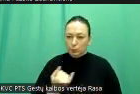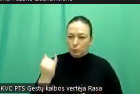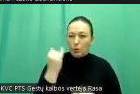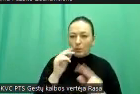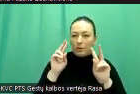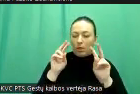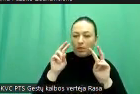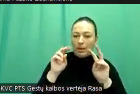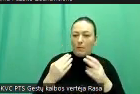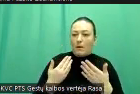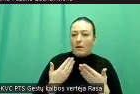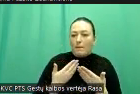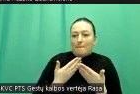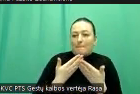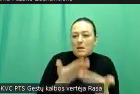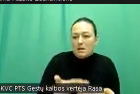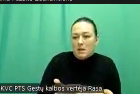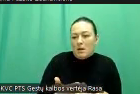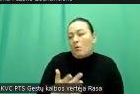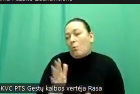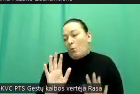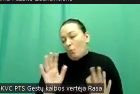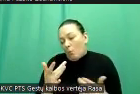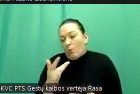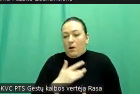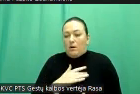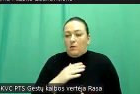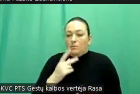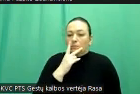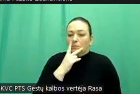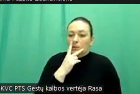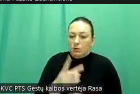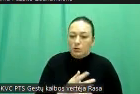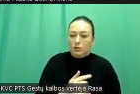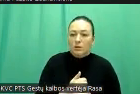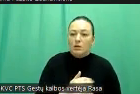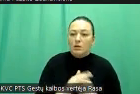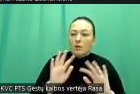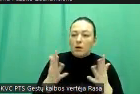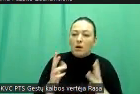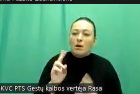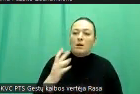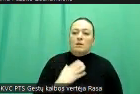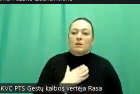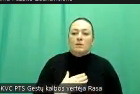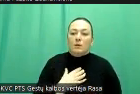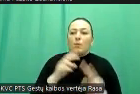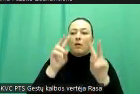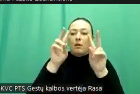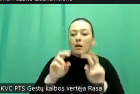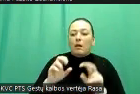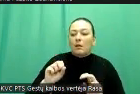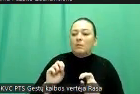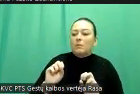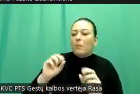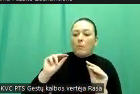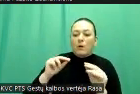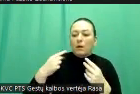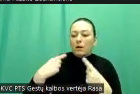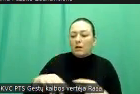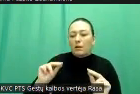temos pateikimą, o galbūt pasižiūrėjus, na, kokius aspektus nagrinėja kolegos,